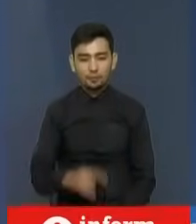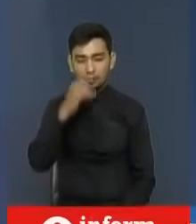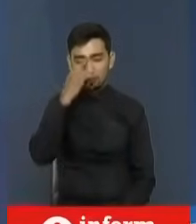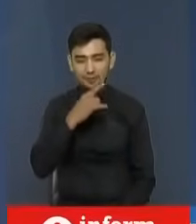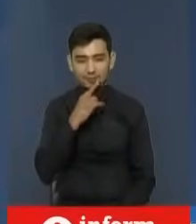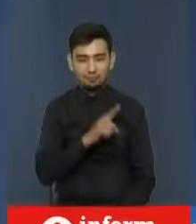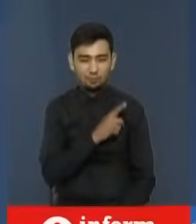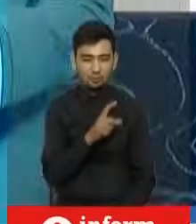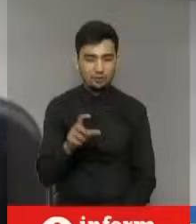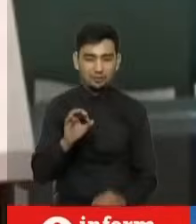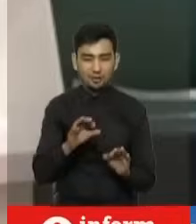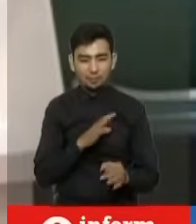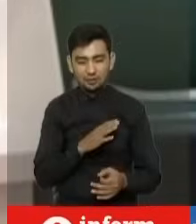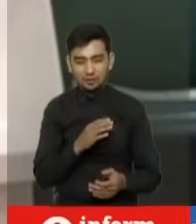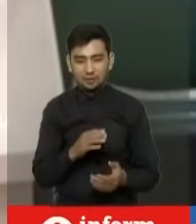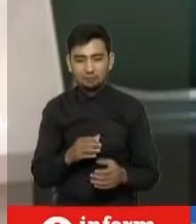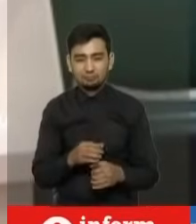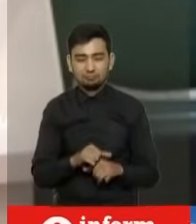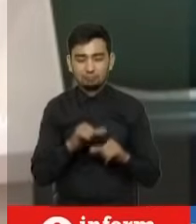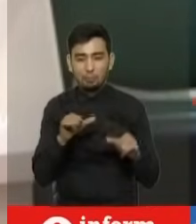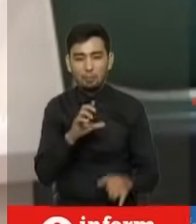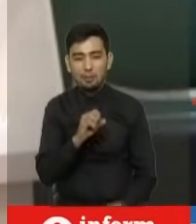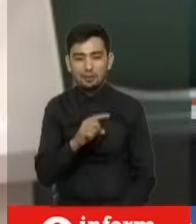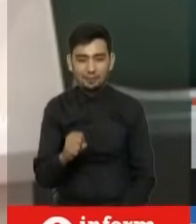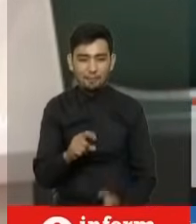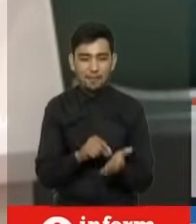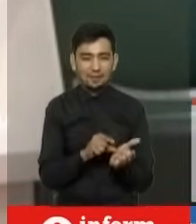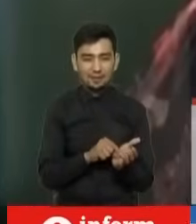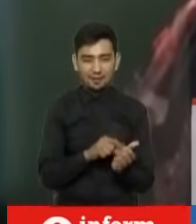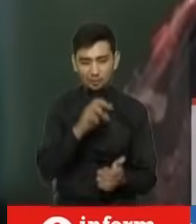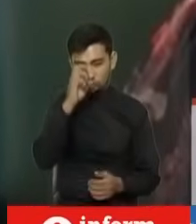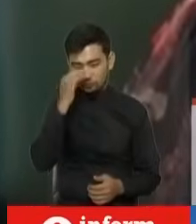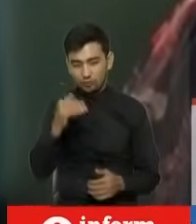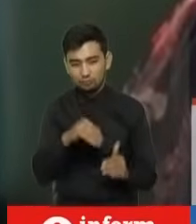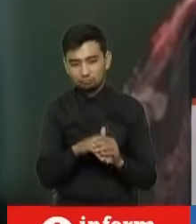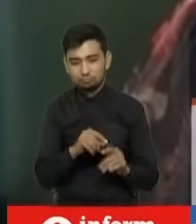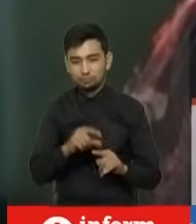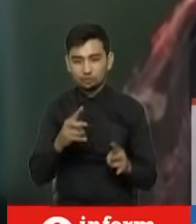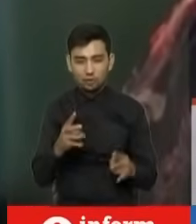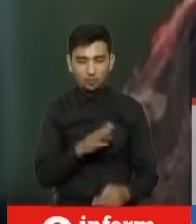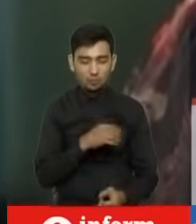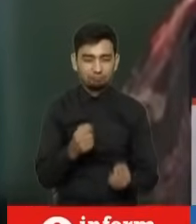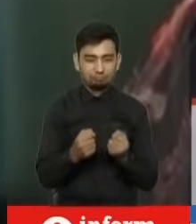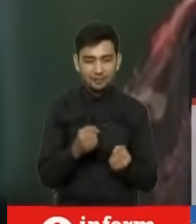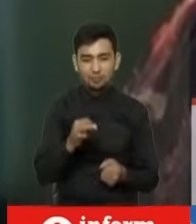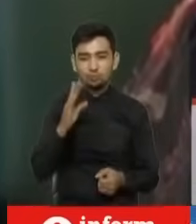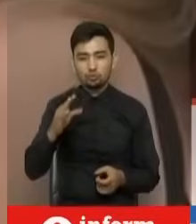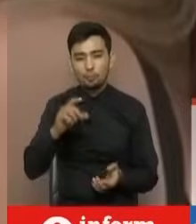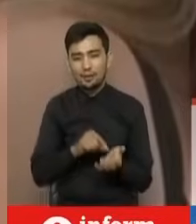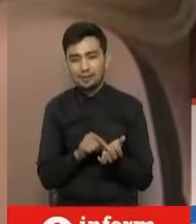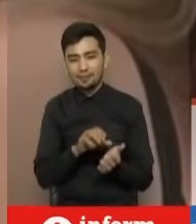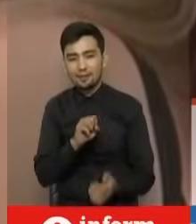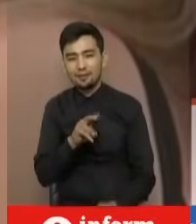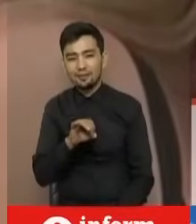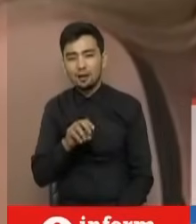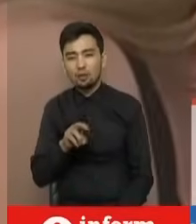Казахстанские эксперты предлагают укрепить базовую часть государственной пенсии. В будущем солидарной пенсии не будет, поэтому у некоторых граждан